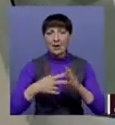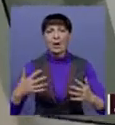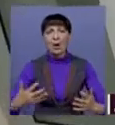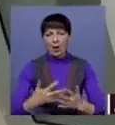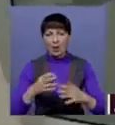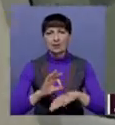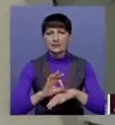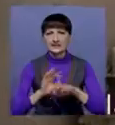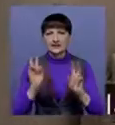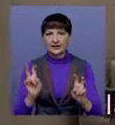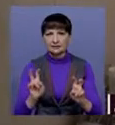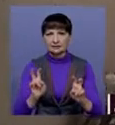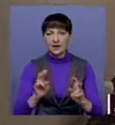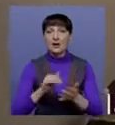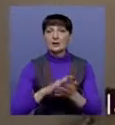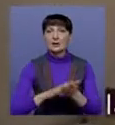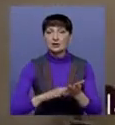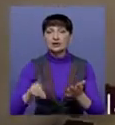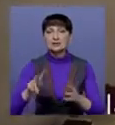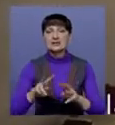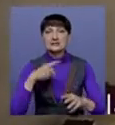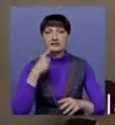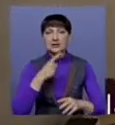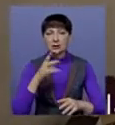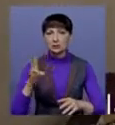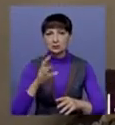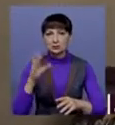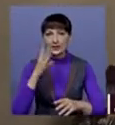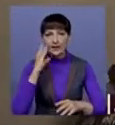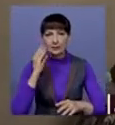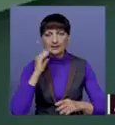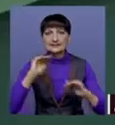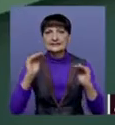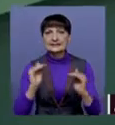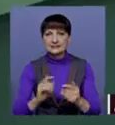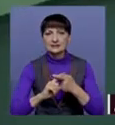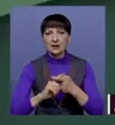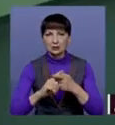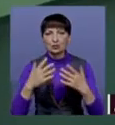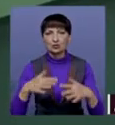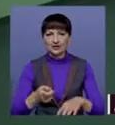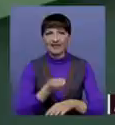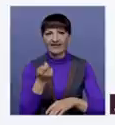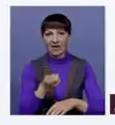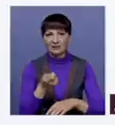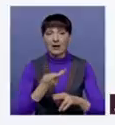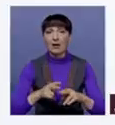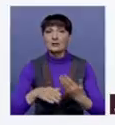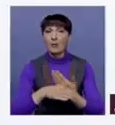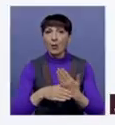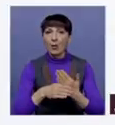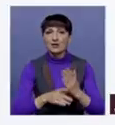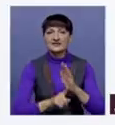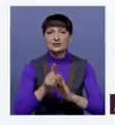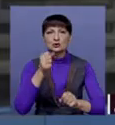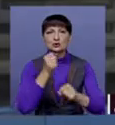форма заболевания. Айжан Исмагамбетова сообщила, что в Нур-Султане и Алматы снизились темпы заражения инфекцией. Этому способствовало